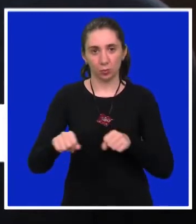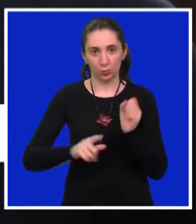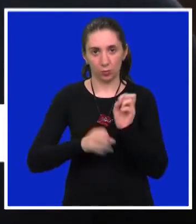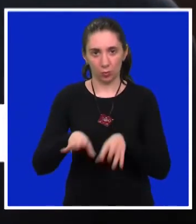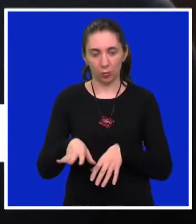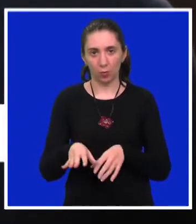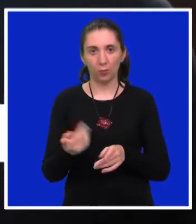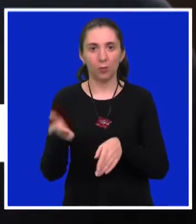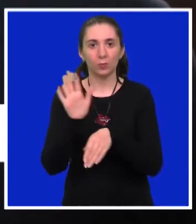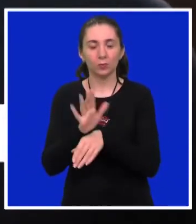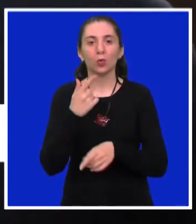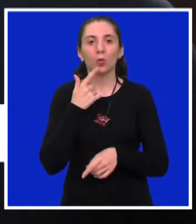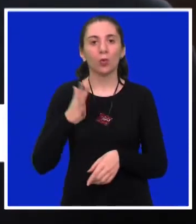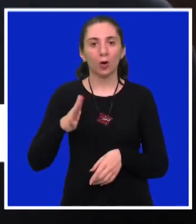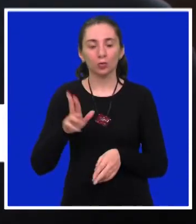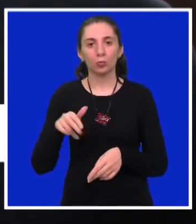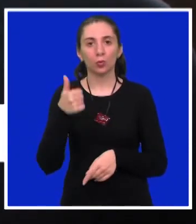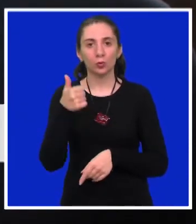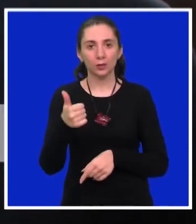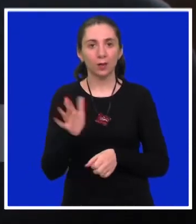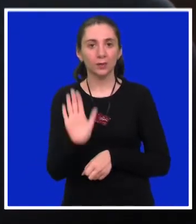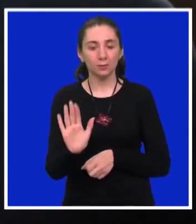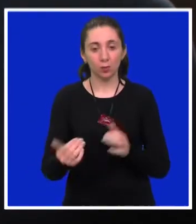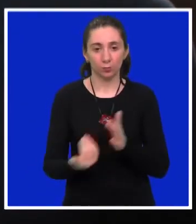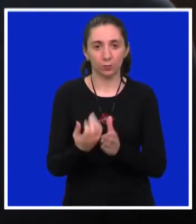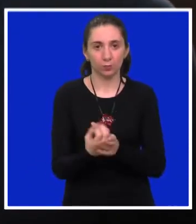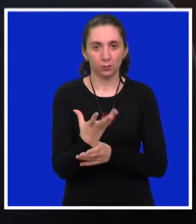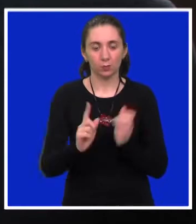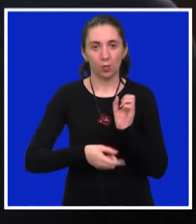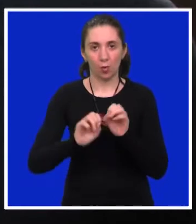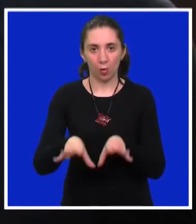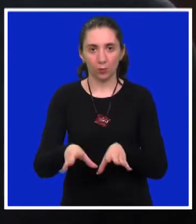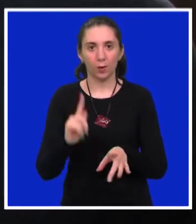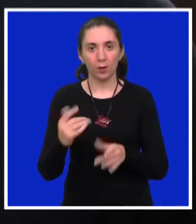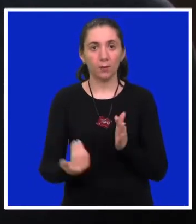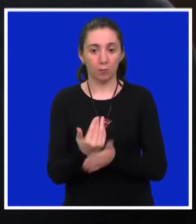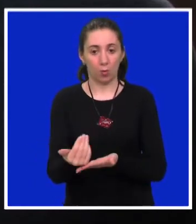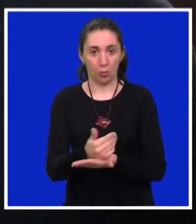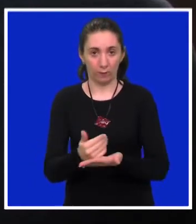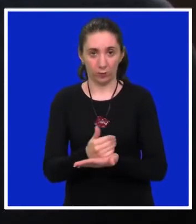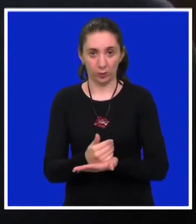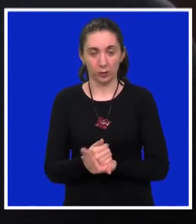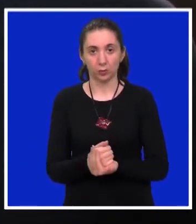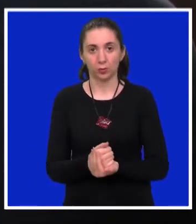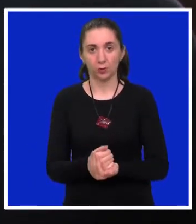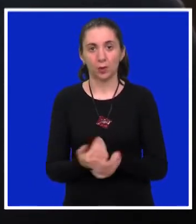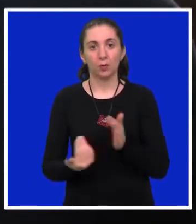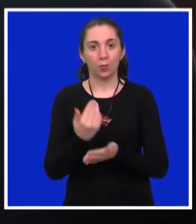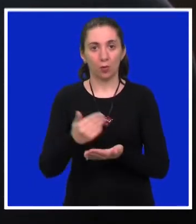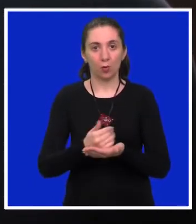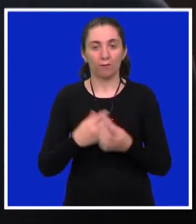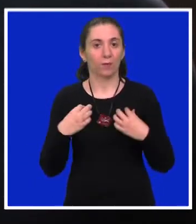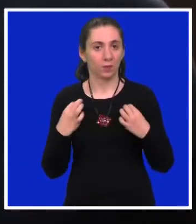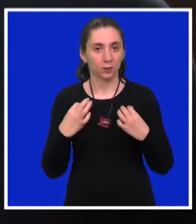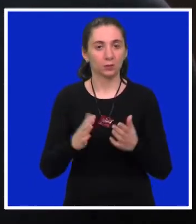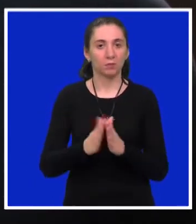otpadom. Predstavljeno je na koji način građani mogu sami spriječiti nastanak otpada uopće i ponovno ga uporabiti. I to ponovna